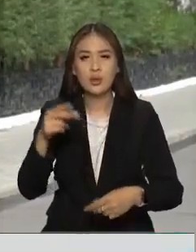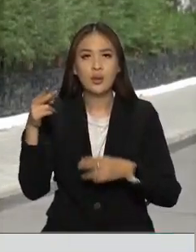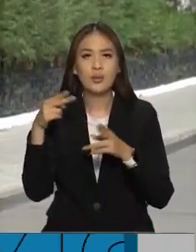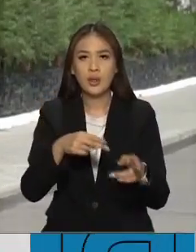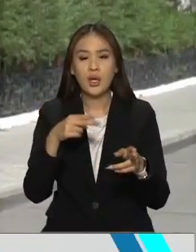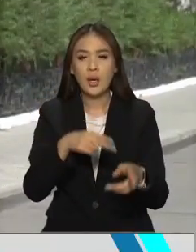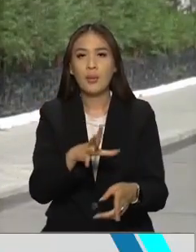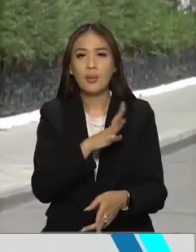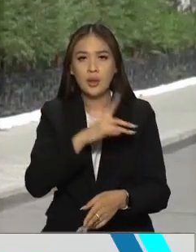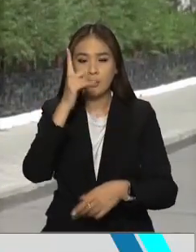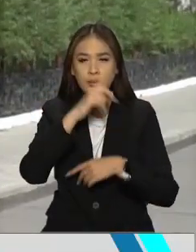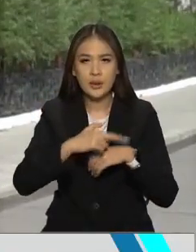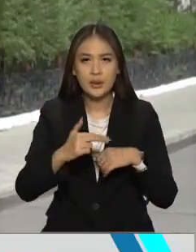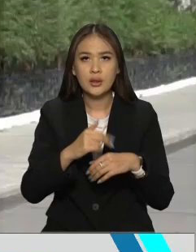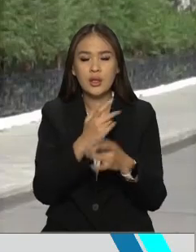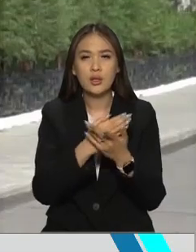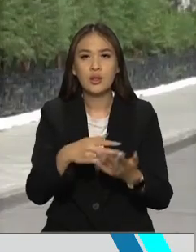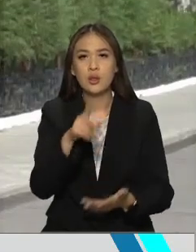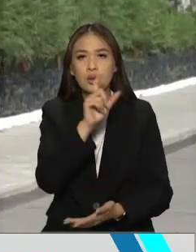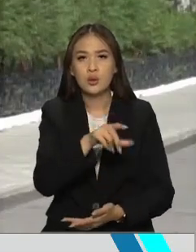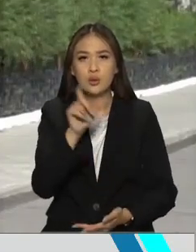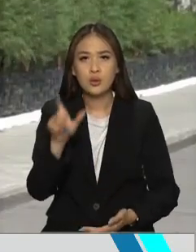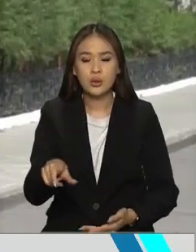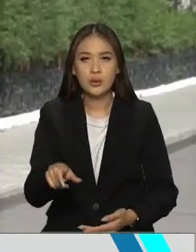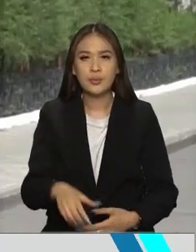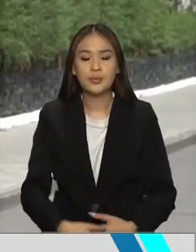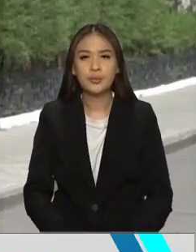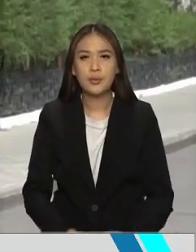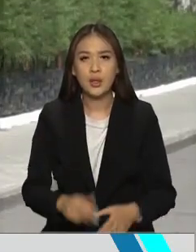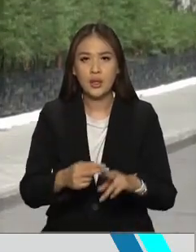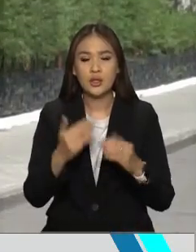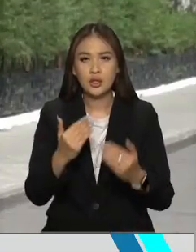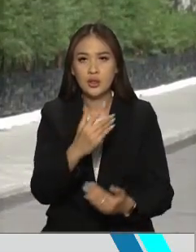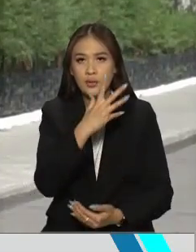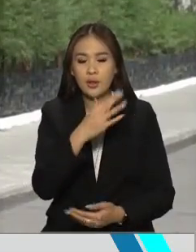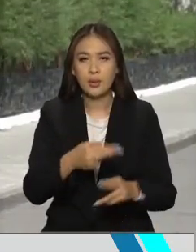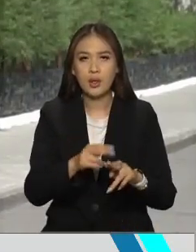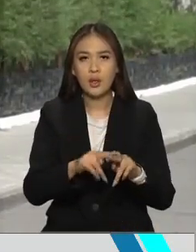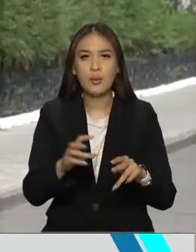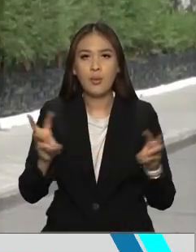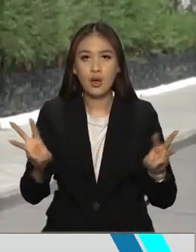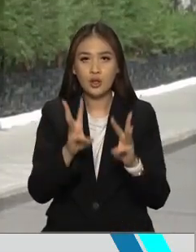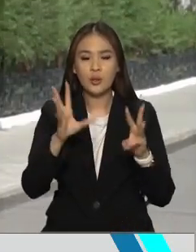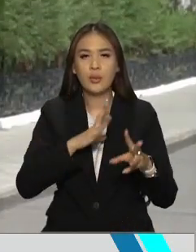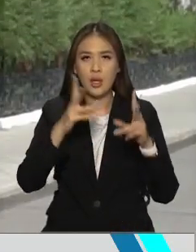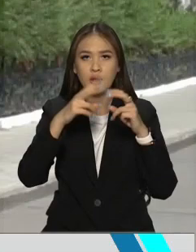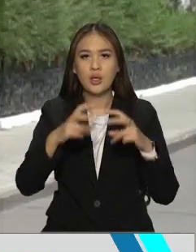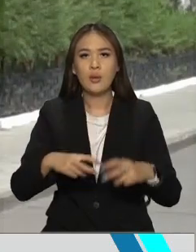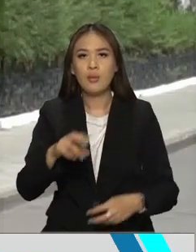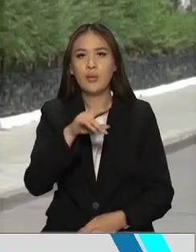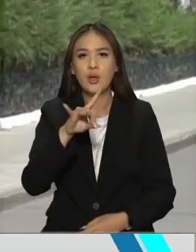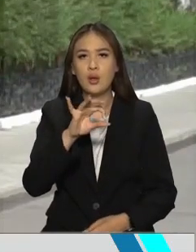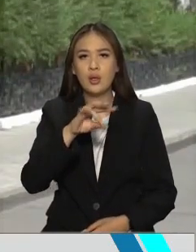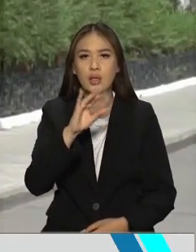департамента полиции местных исполнительных органов и природных резерватов в настоящее время на очагах пожара ведется осмотр и проливка